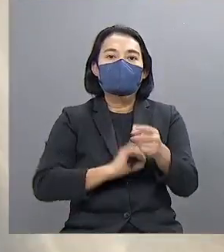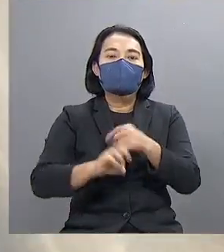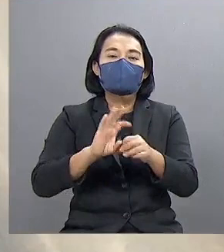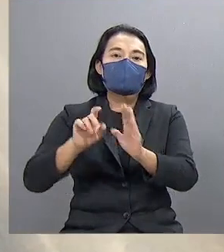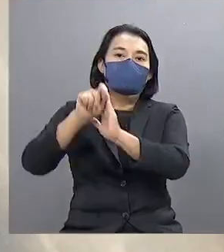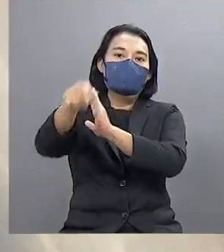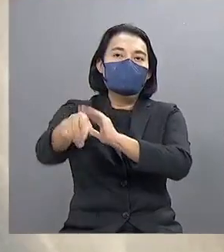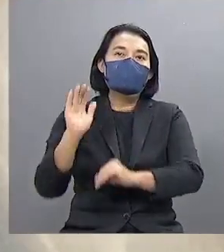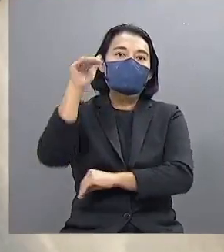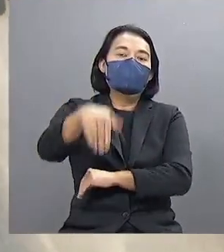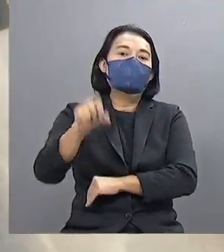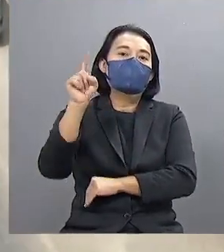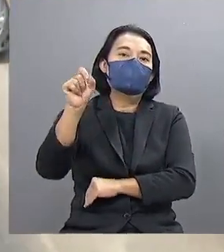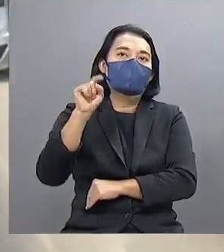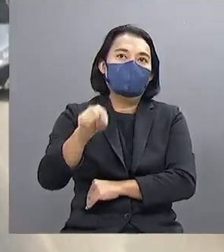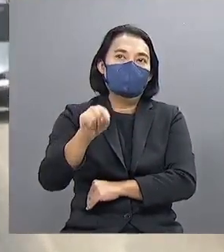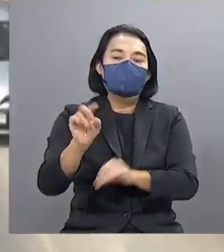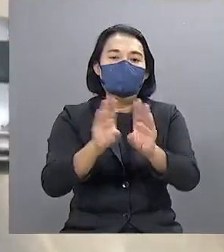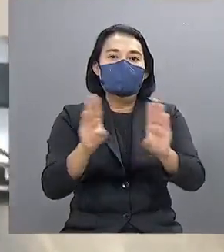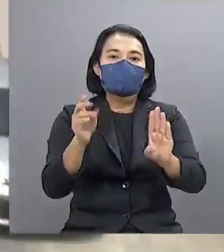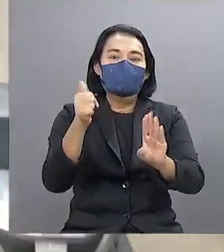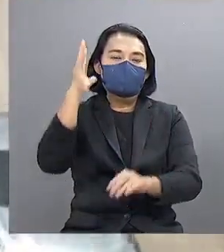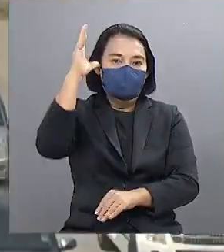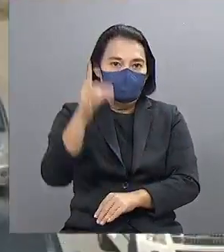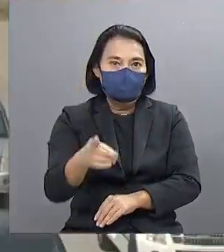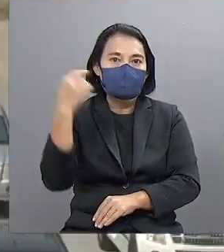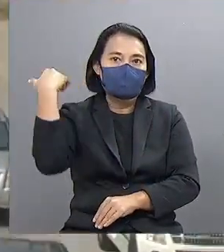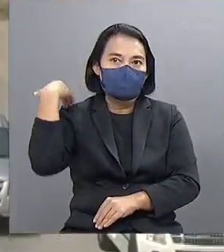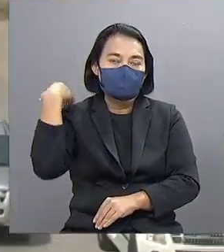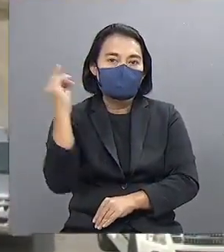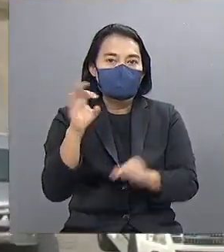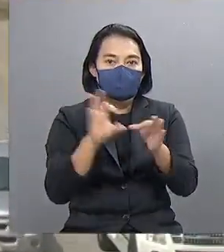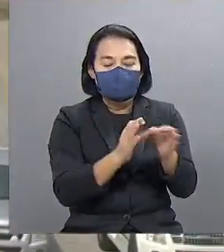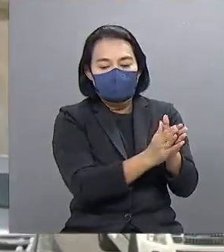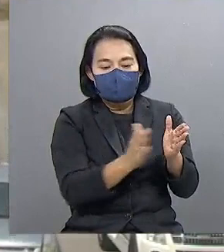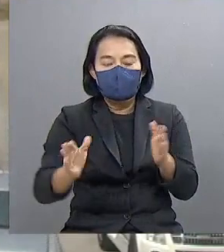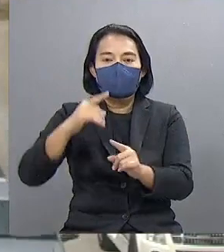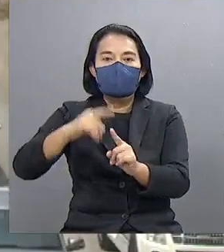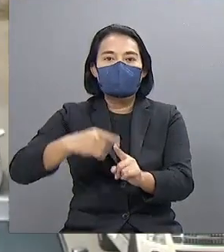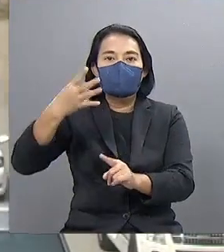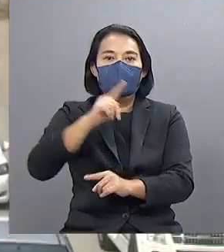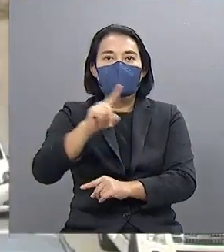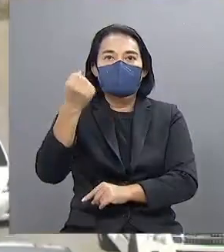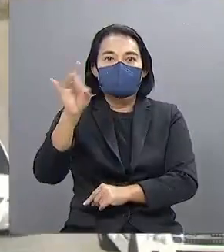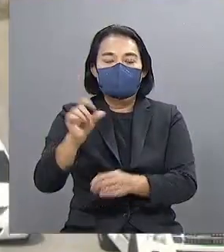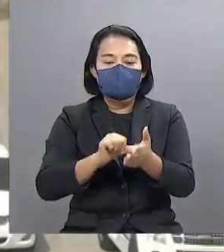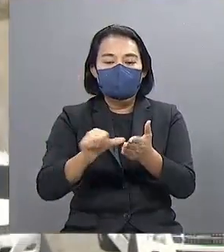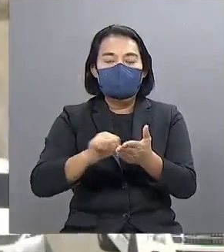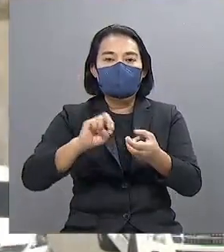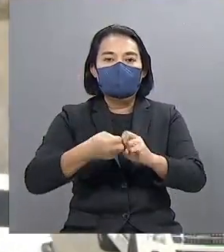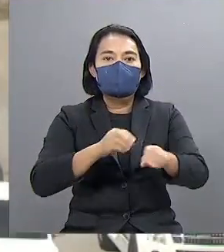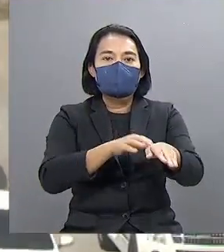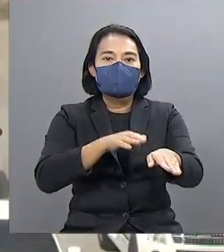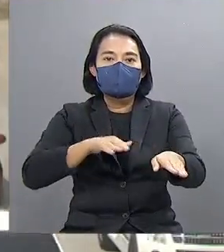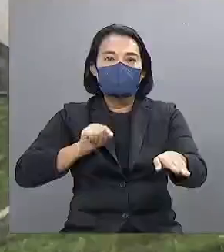ดให้ประชาชนใช้ได้ตั้งแต่วันพรุ่งนี้นะคะไปจนถึงวันที่18เมษายนเพื่อแก้ไขปัญหาการจราจรที่ติดขัดและอ